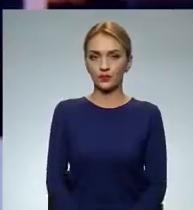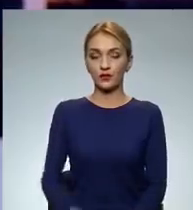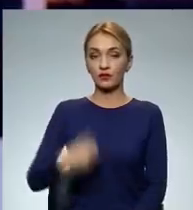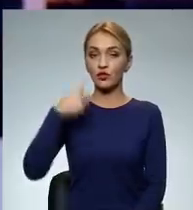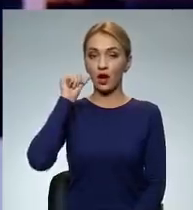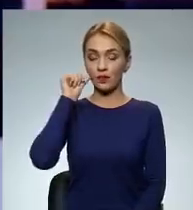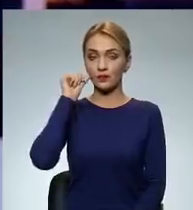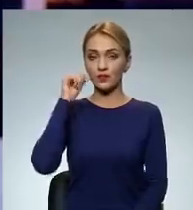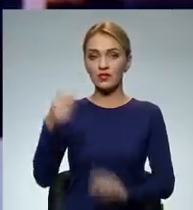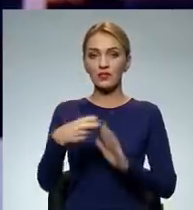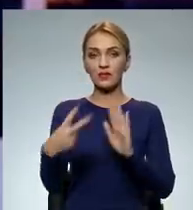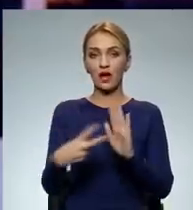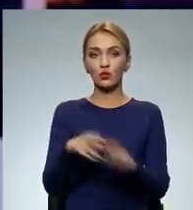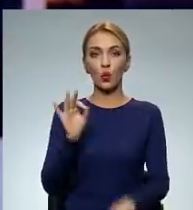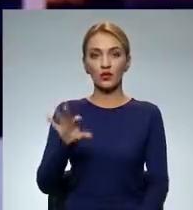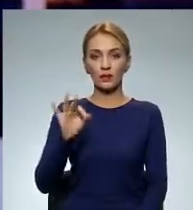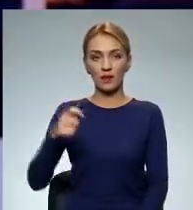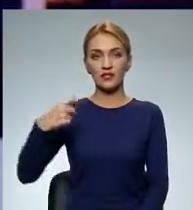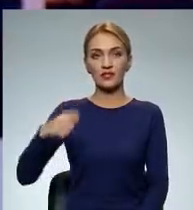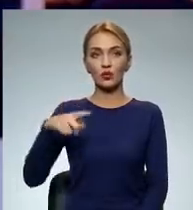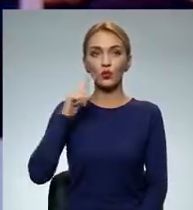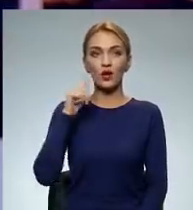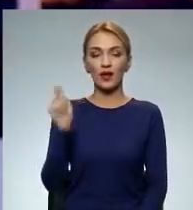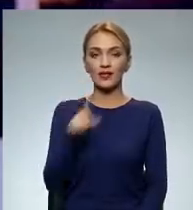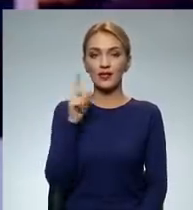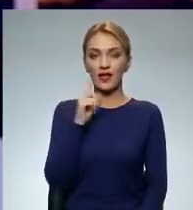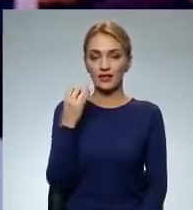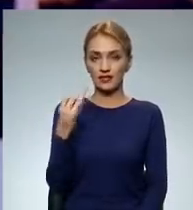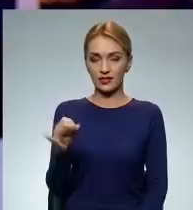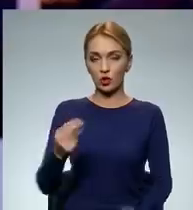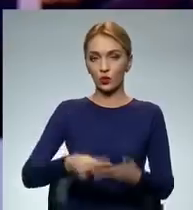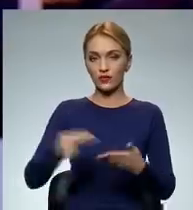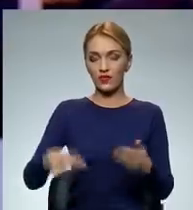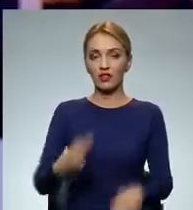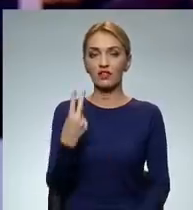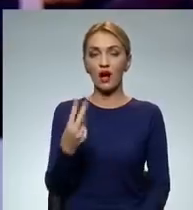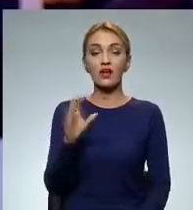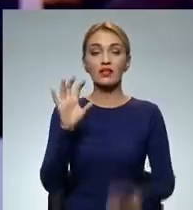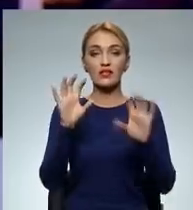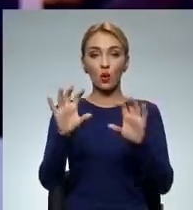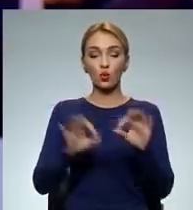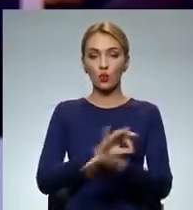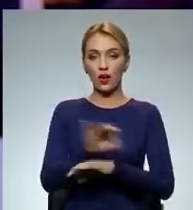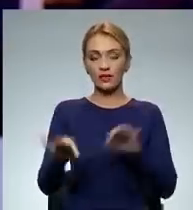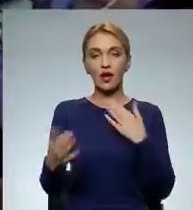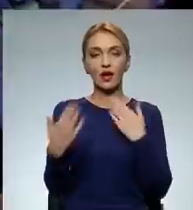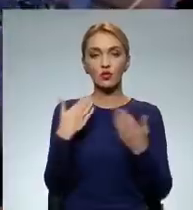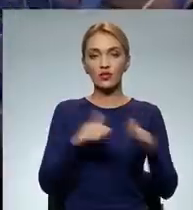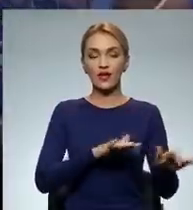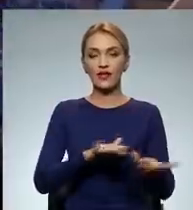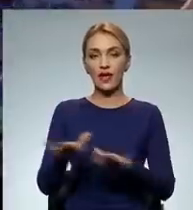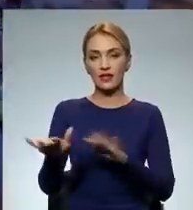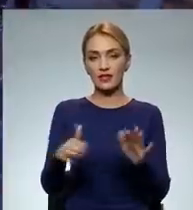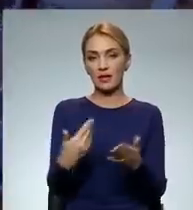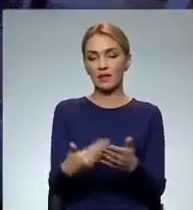Вчера, 17 октября, президент Украины Владимир Зеленский подписал два законопроекта, которые коснутся деятельности